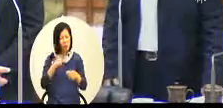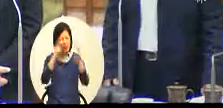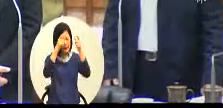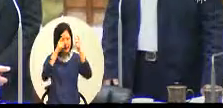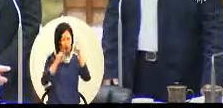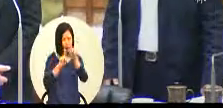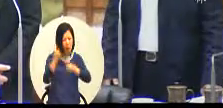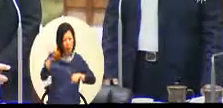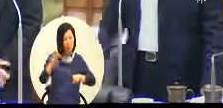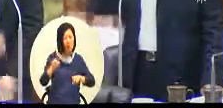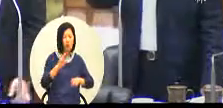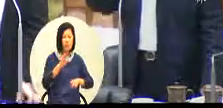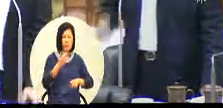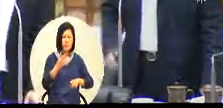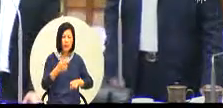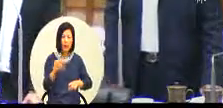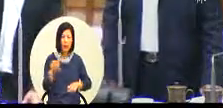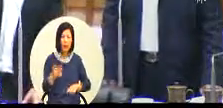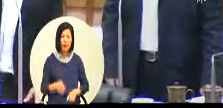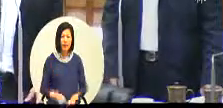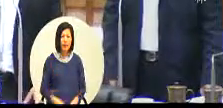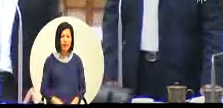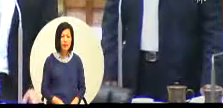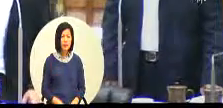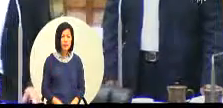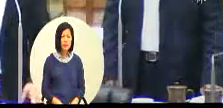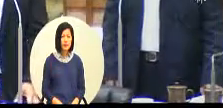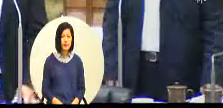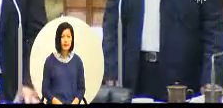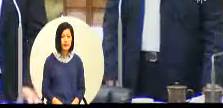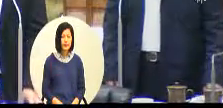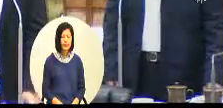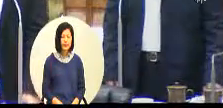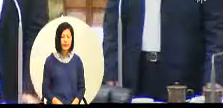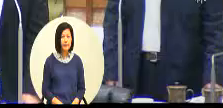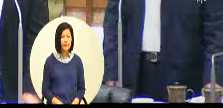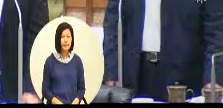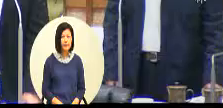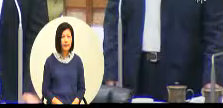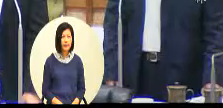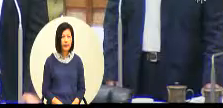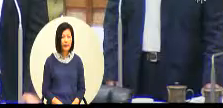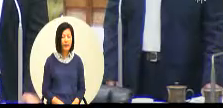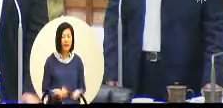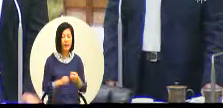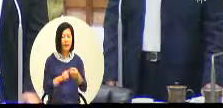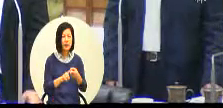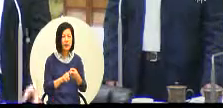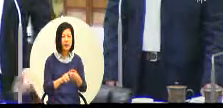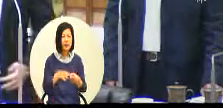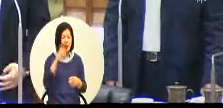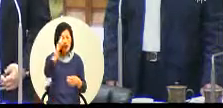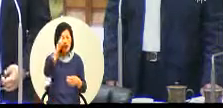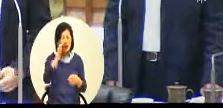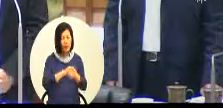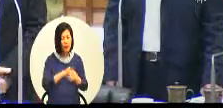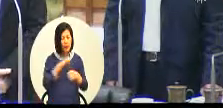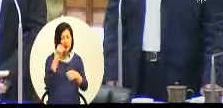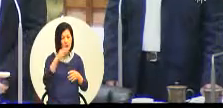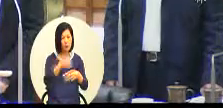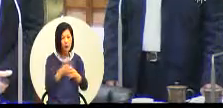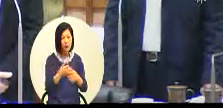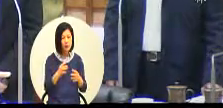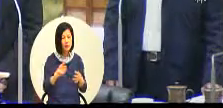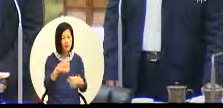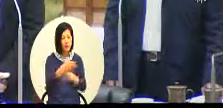大？请回答。 谢谢议长，谢谢刘议员。我想没有错了。黄埔新村在原本这个县市合